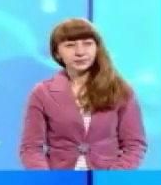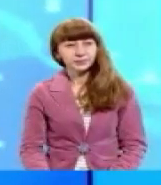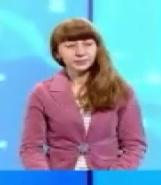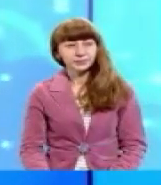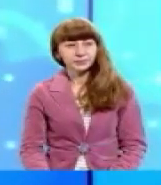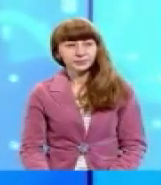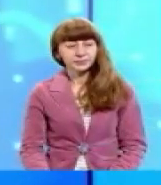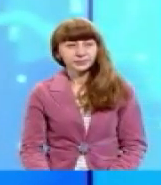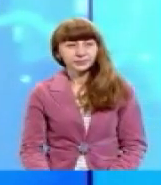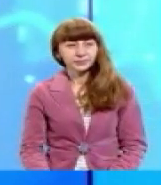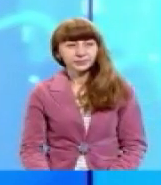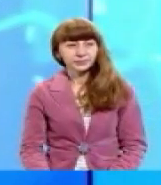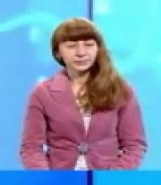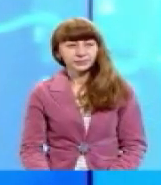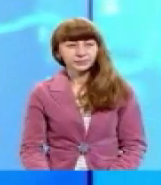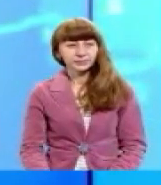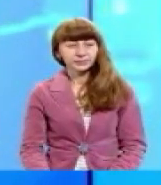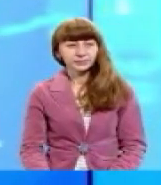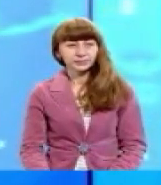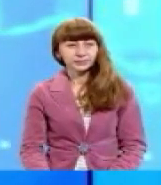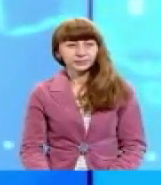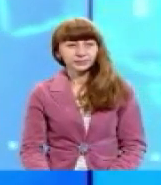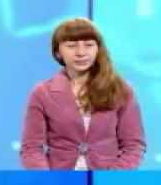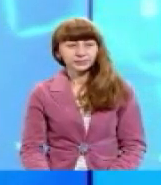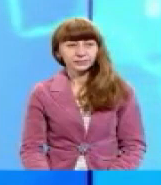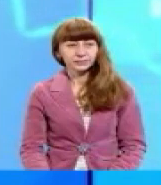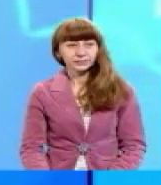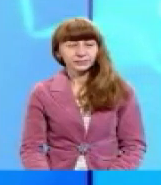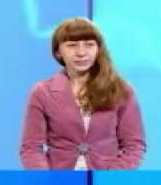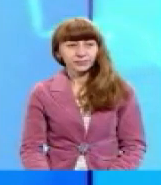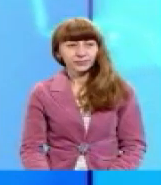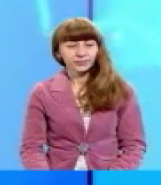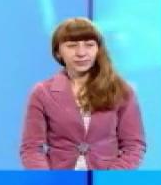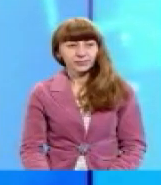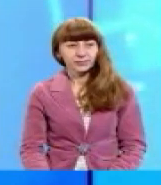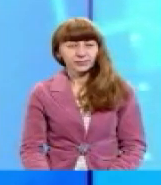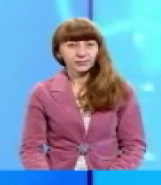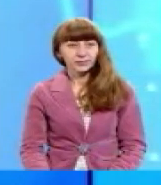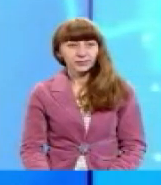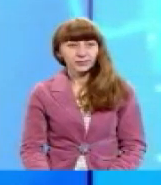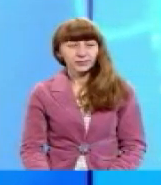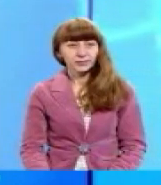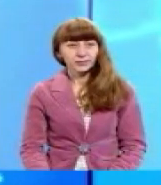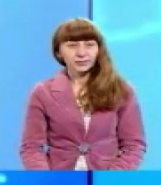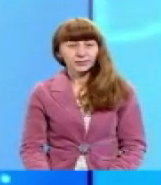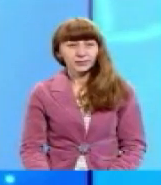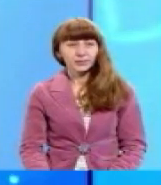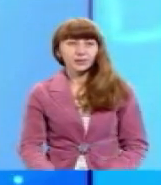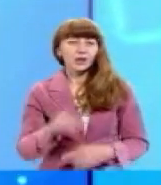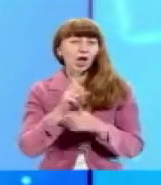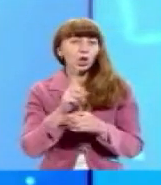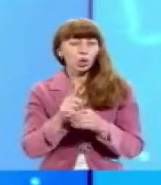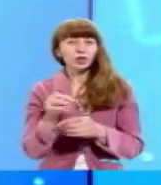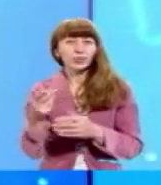Салық және бюджетке салынатын басқа да міндетті төлемдер. Қосынайлықтардың 90% жалпыға бірде декларациялауды тапсырып жүлгерген.